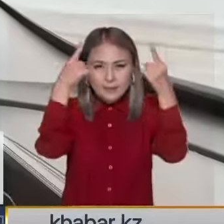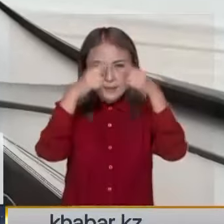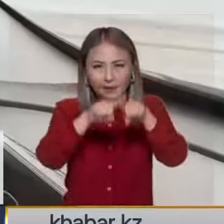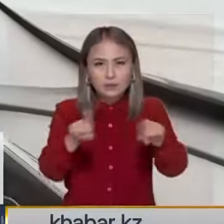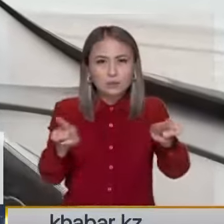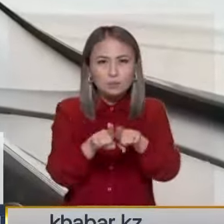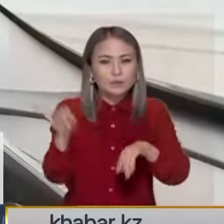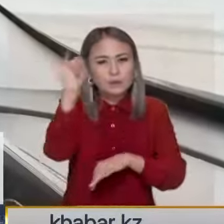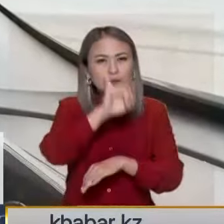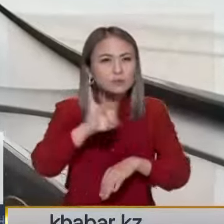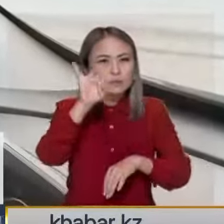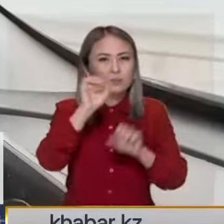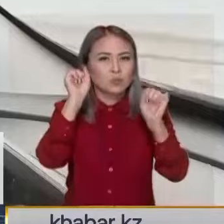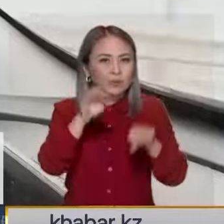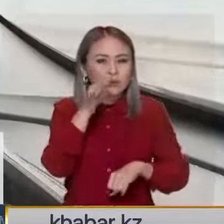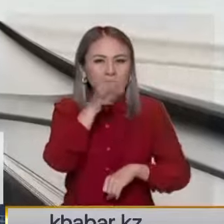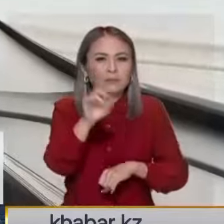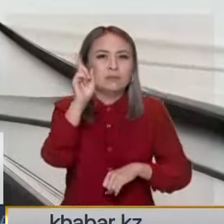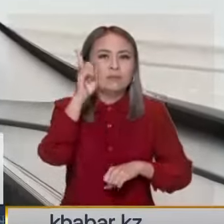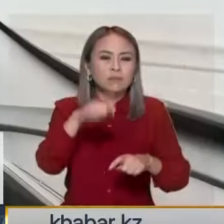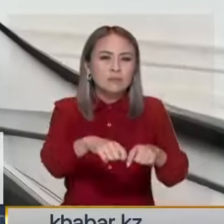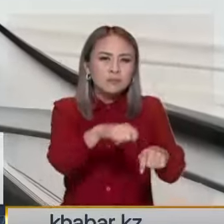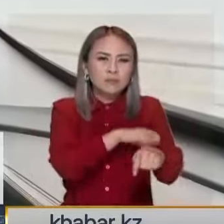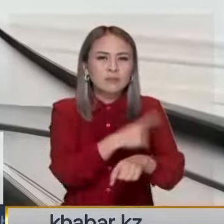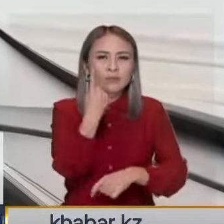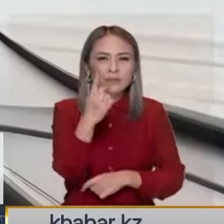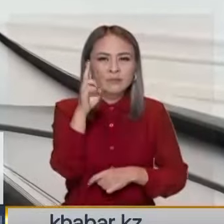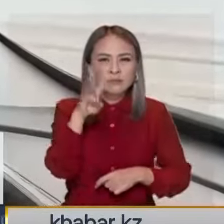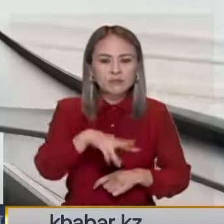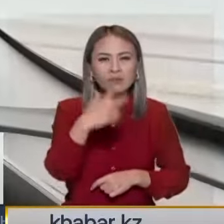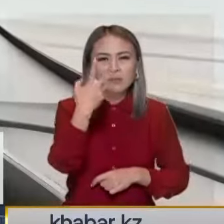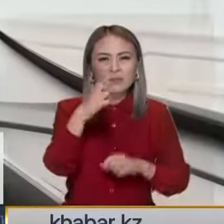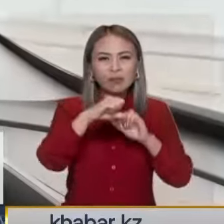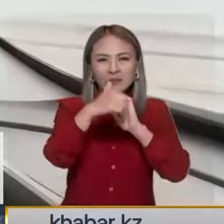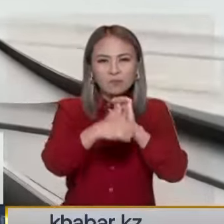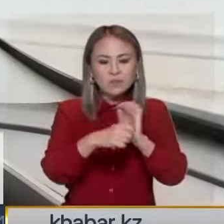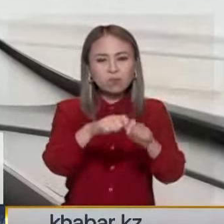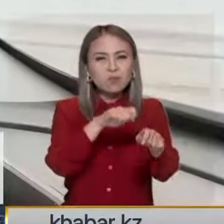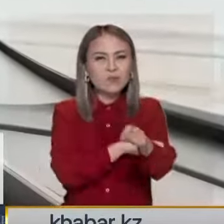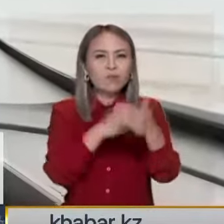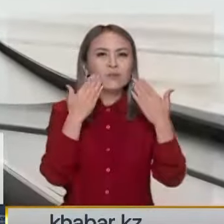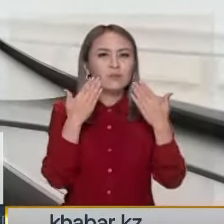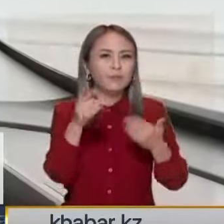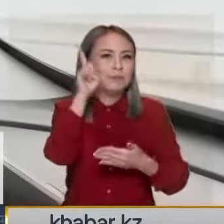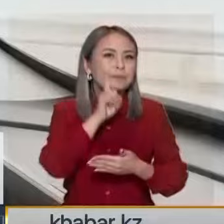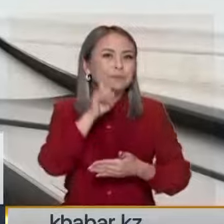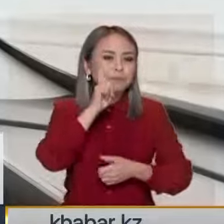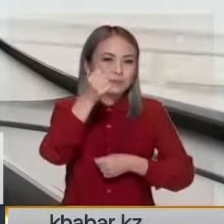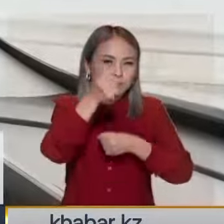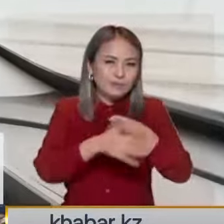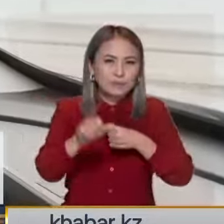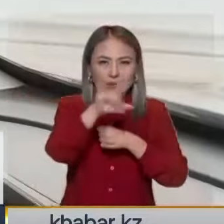де тарихи деп айдарлауға болады. Себебі ұзындығы 1 километр 316 метр болатын бұл нысан әзірге Орталық